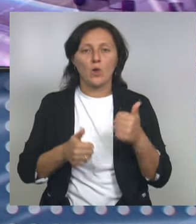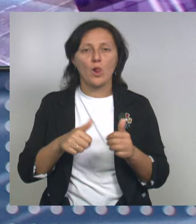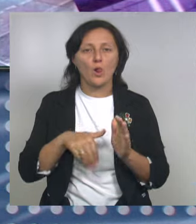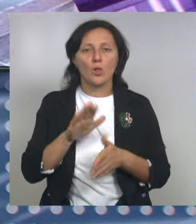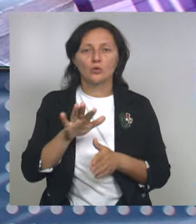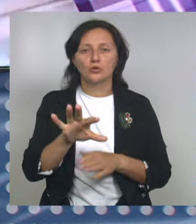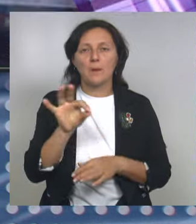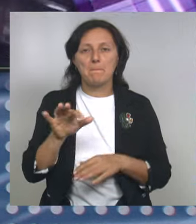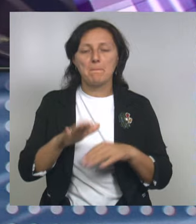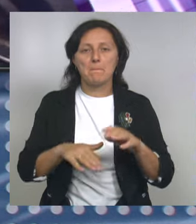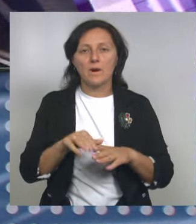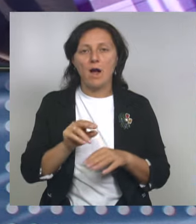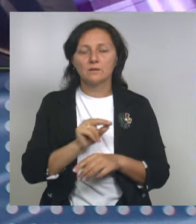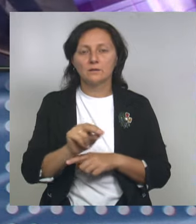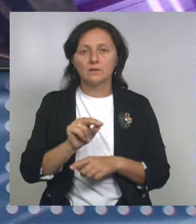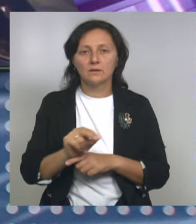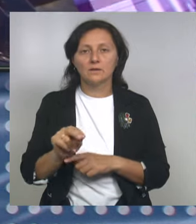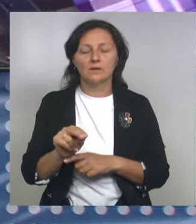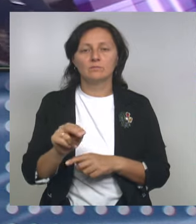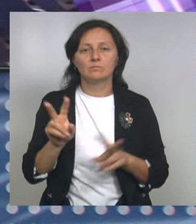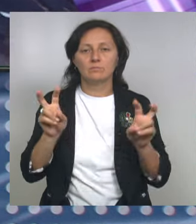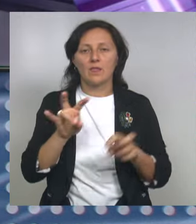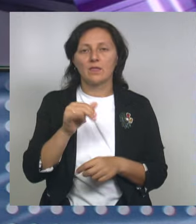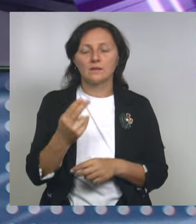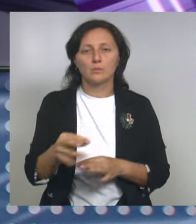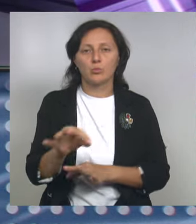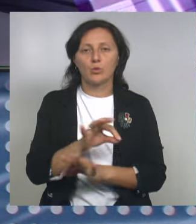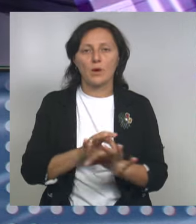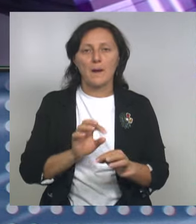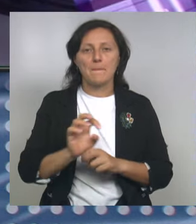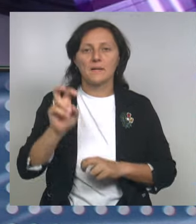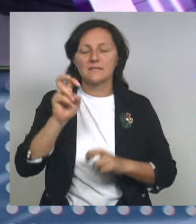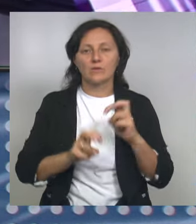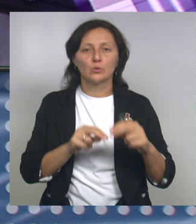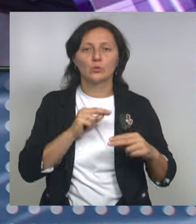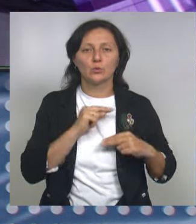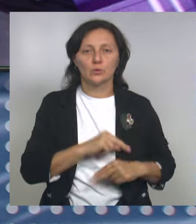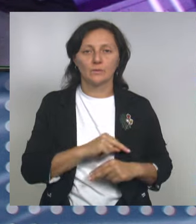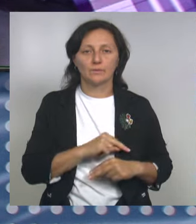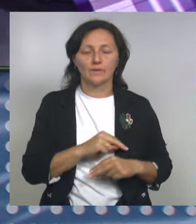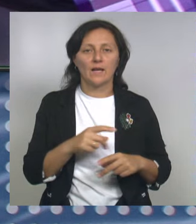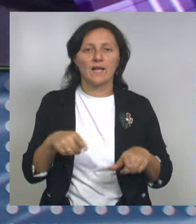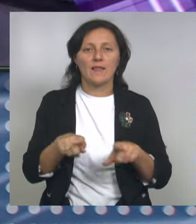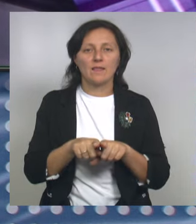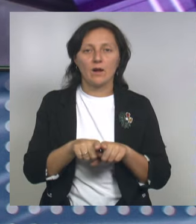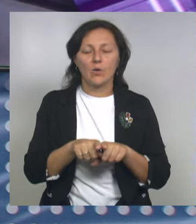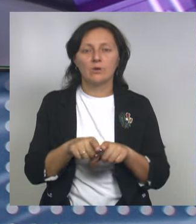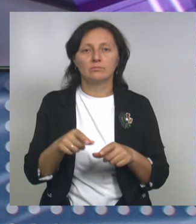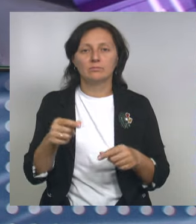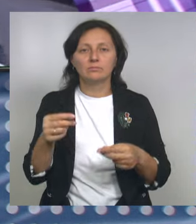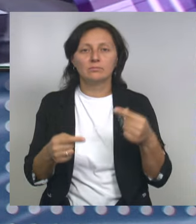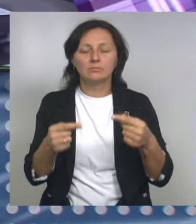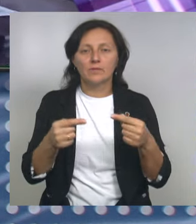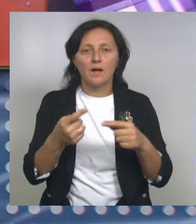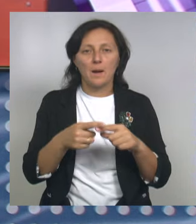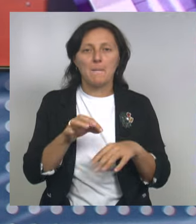практики наставничества 2024» в рамках национального проекта «Производительность труда». Такое состязание ежегодно проводит